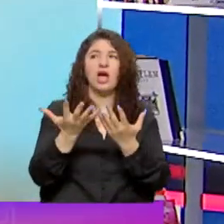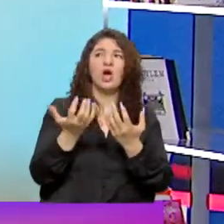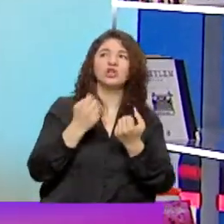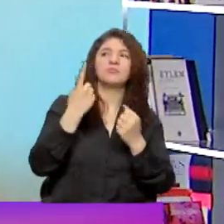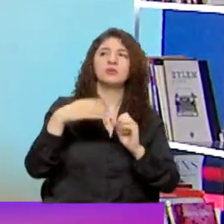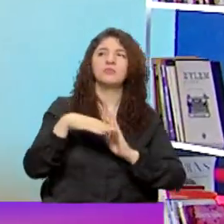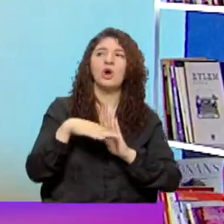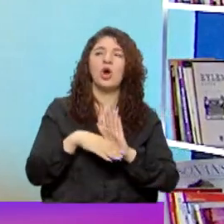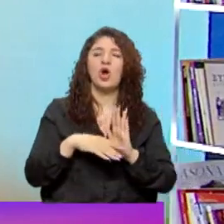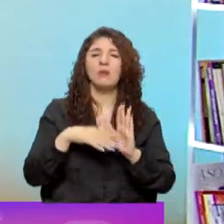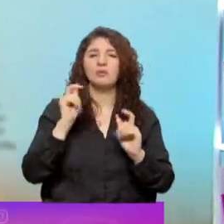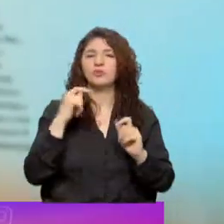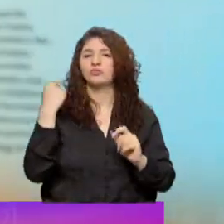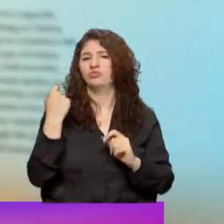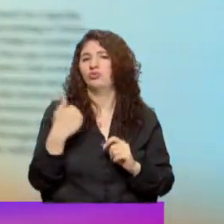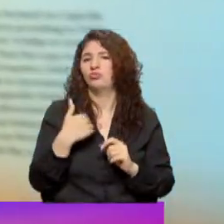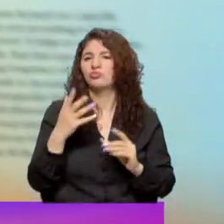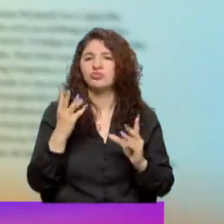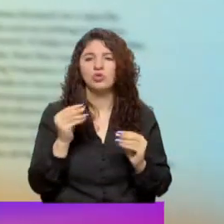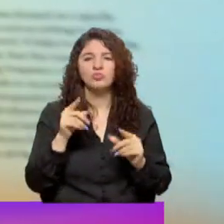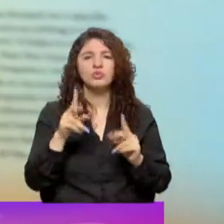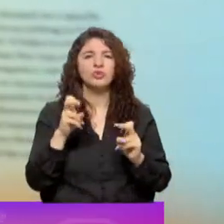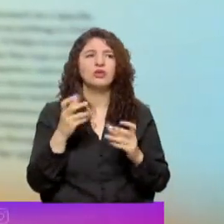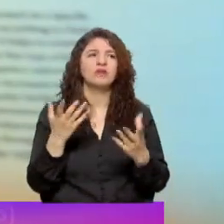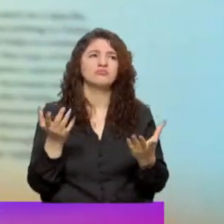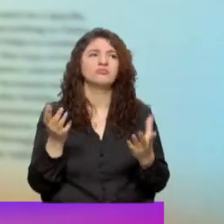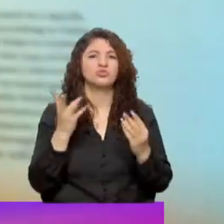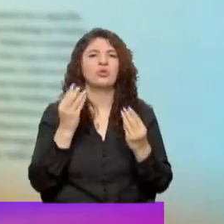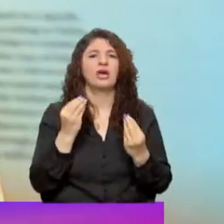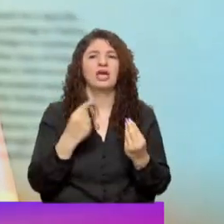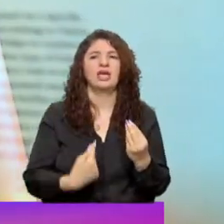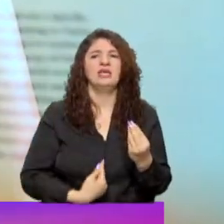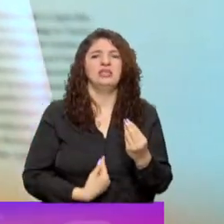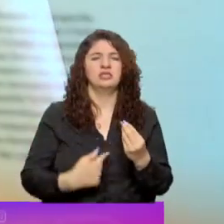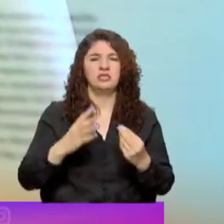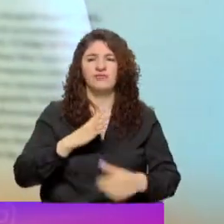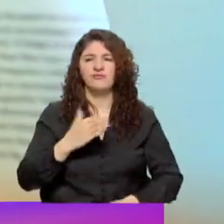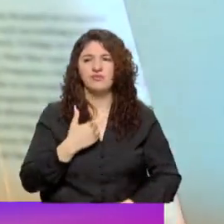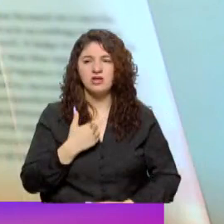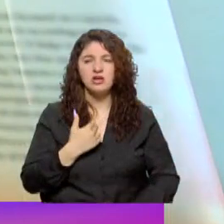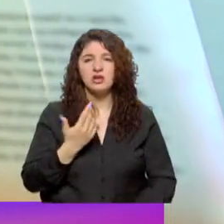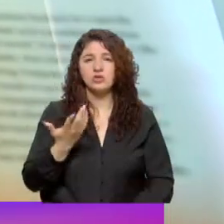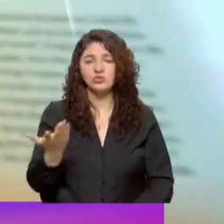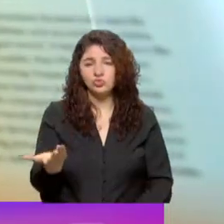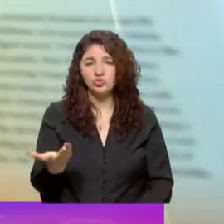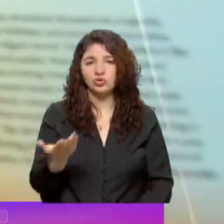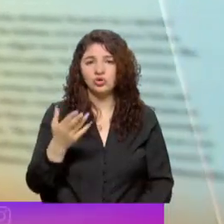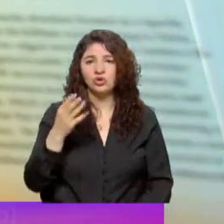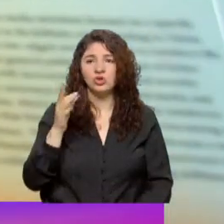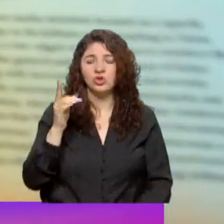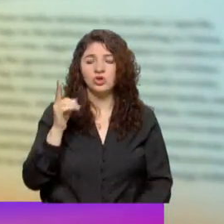bir program yapacağımızı düşünüyorum çok bu konuda iyimser duygular içerisindeyim Çünkü